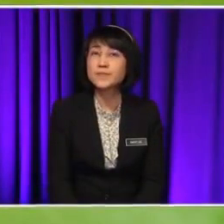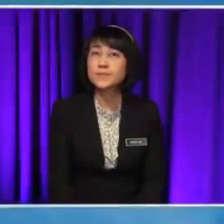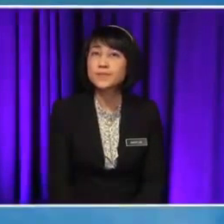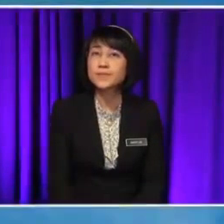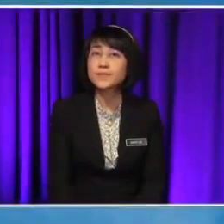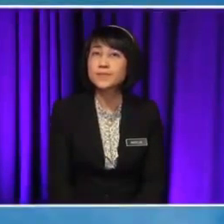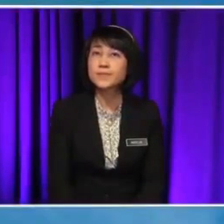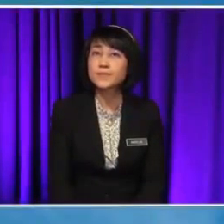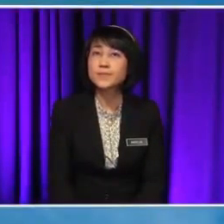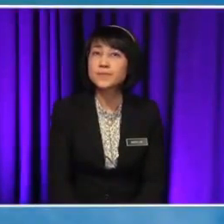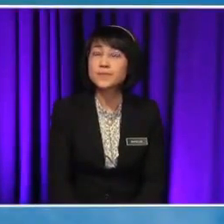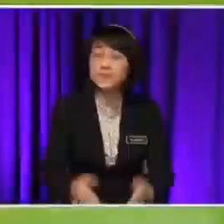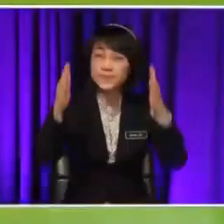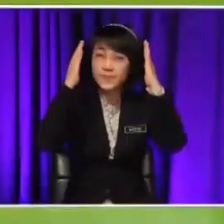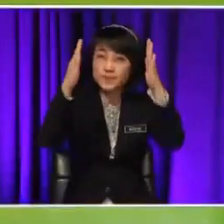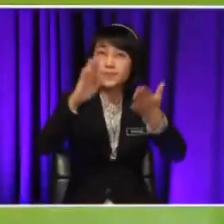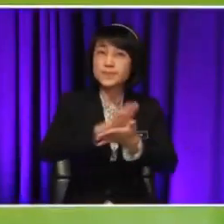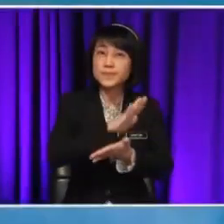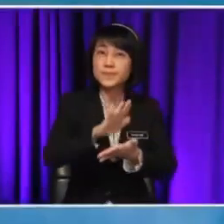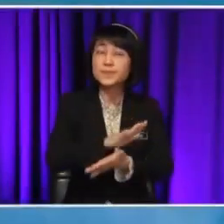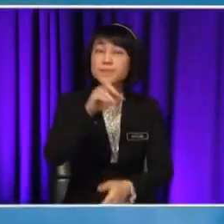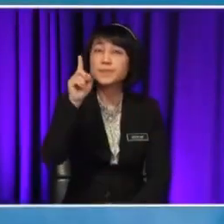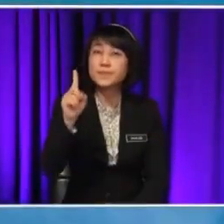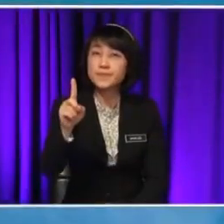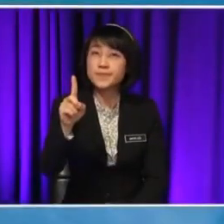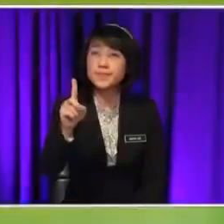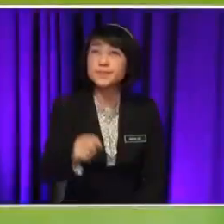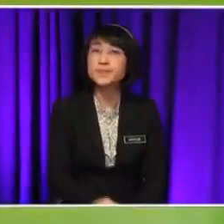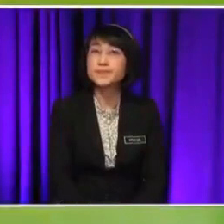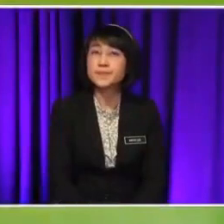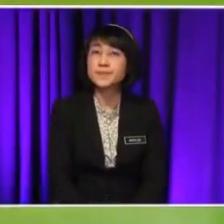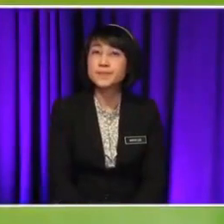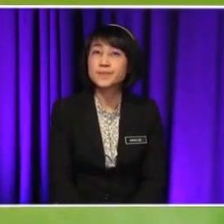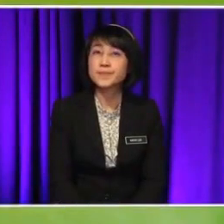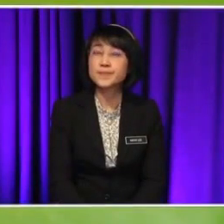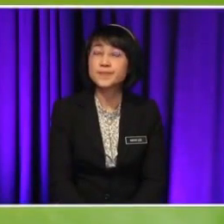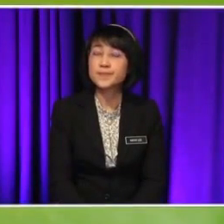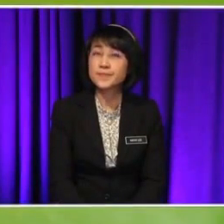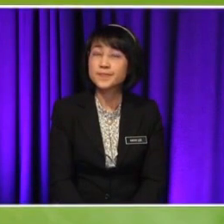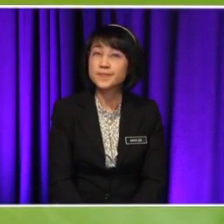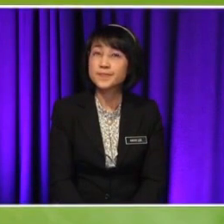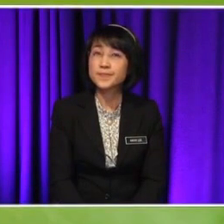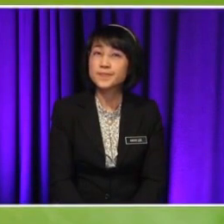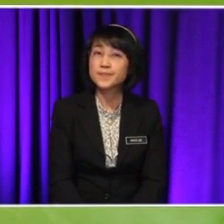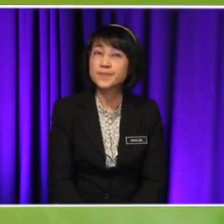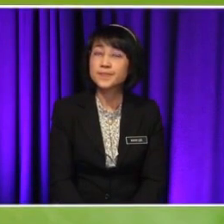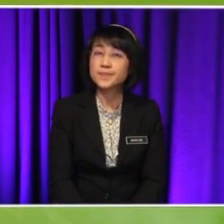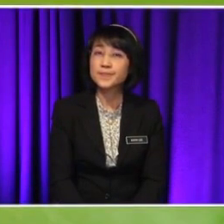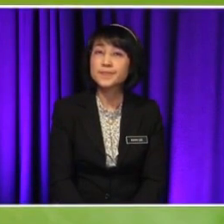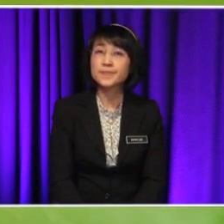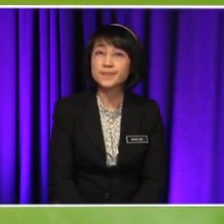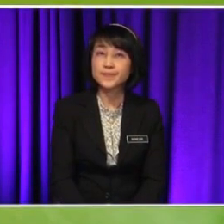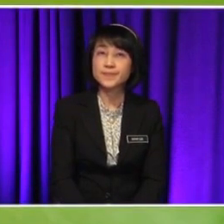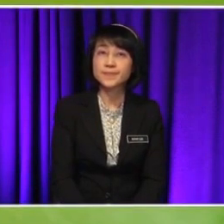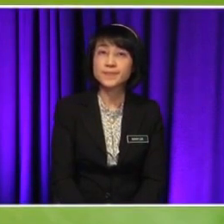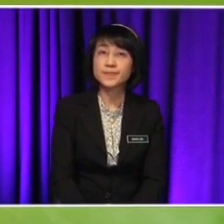Okey, kita fokus kepada kertas 1. Okey, inilah tak boleh fokus, tak apalah. Okey, kertas 1. Okey, kertas 1